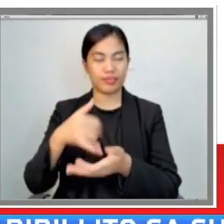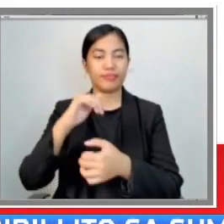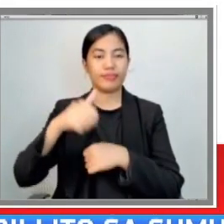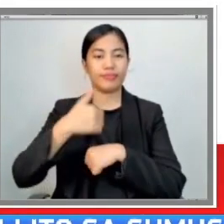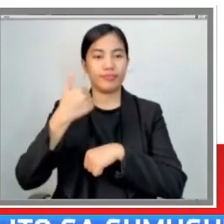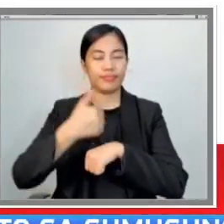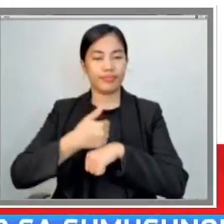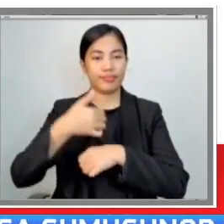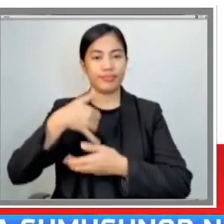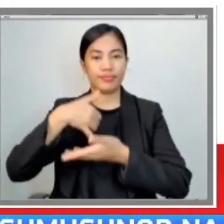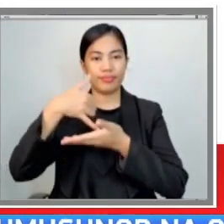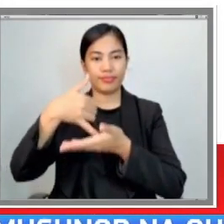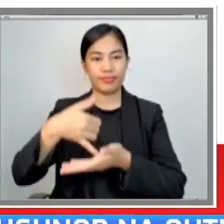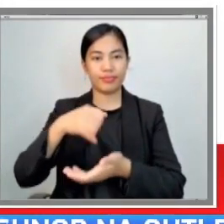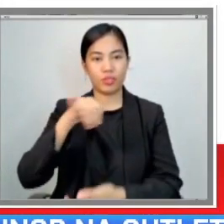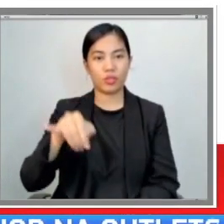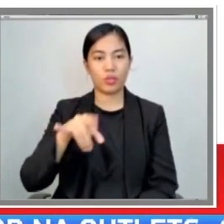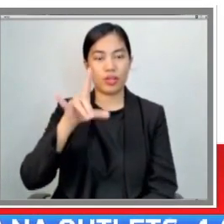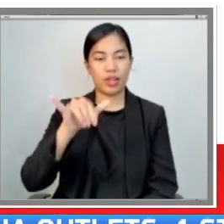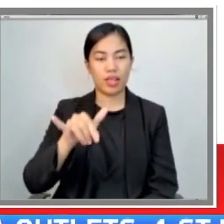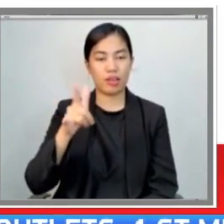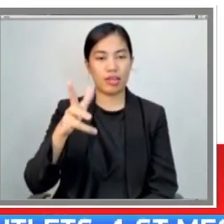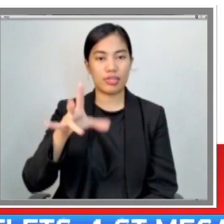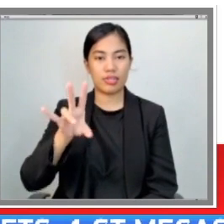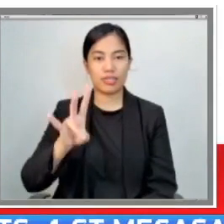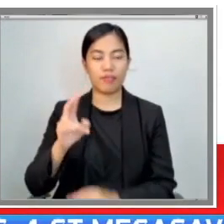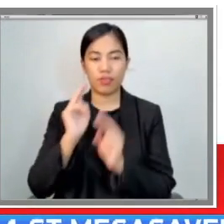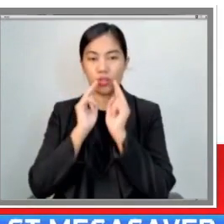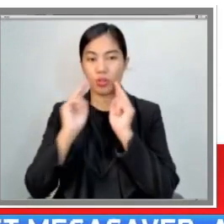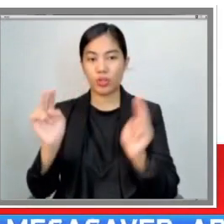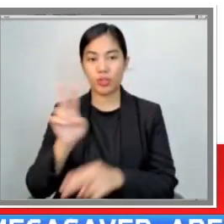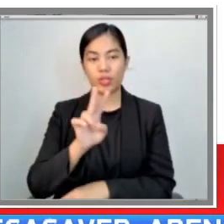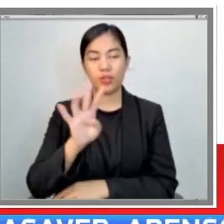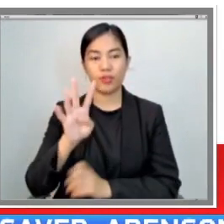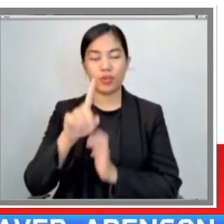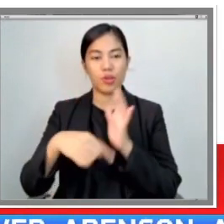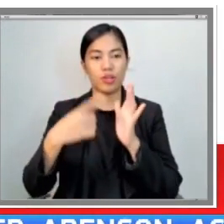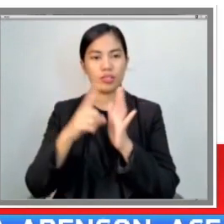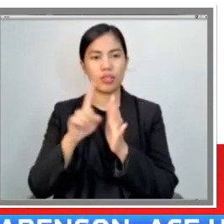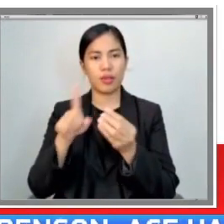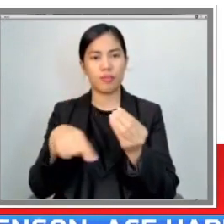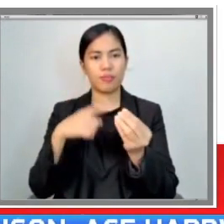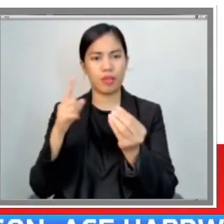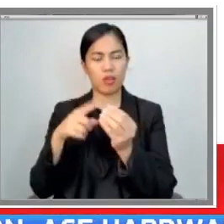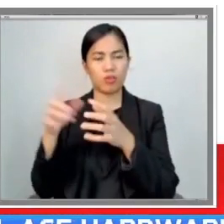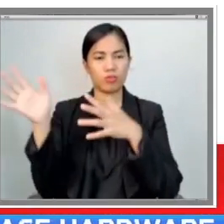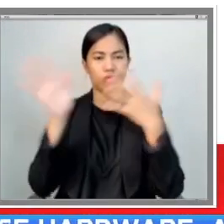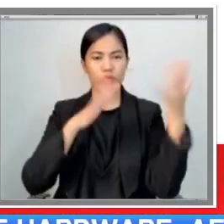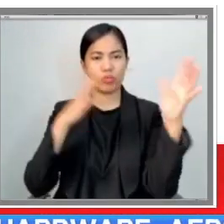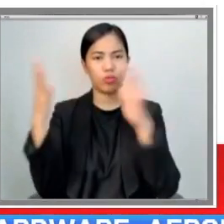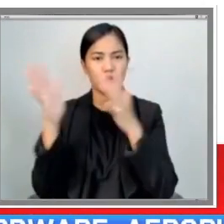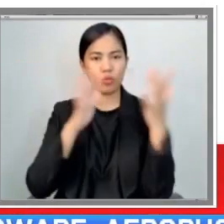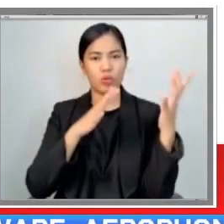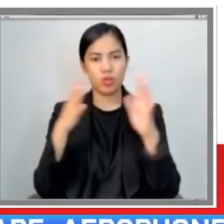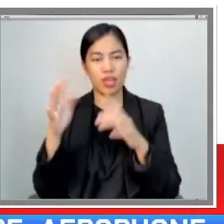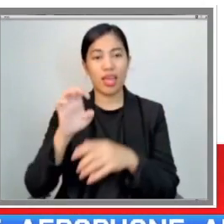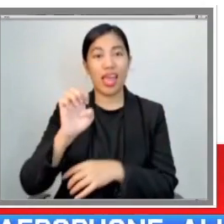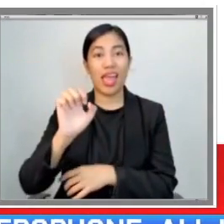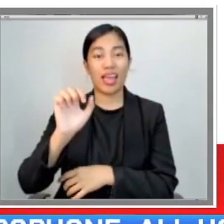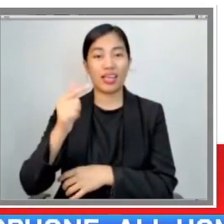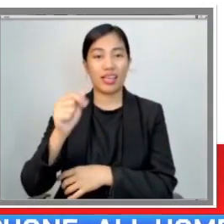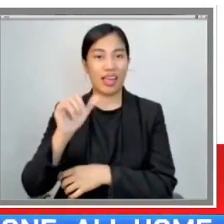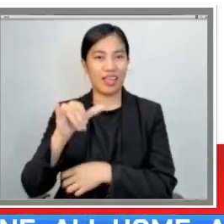27 coverage ng 24 oras sa pananalasa ng Typhoon Doksuri o Bagyong Egay. Kinilala rin bilang